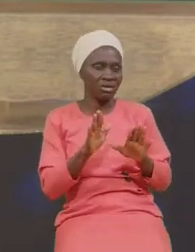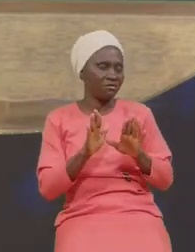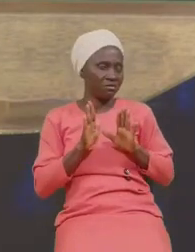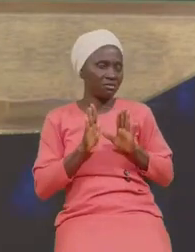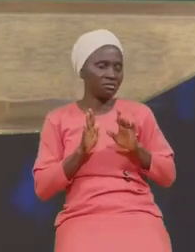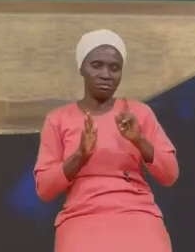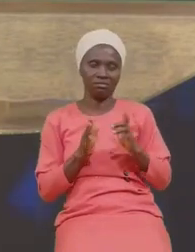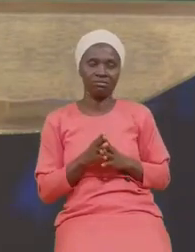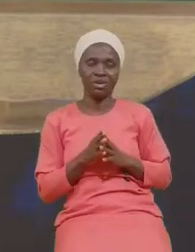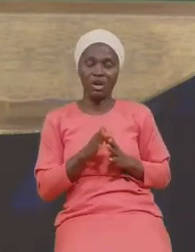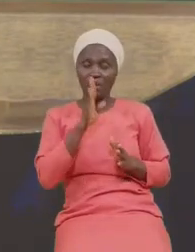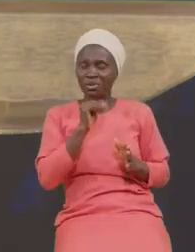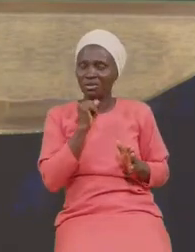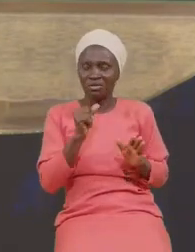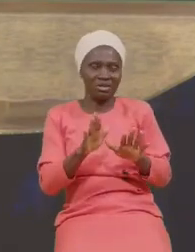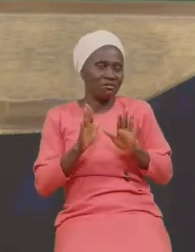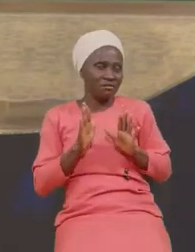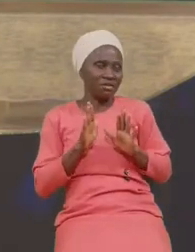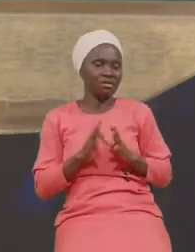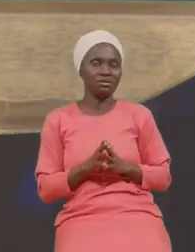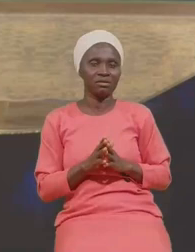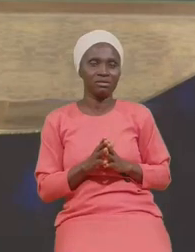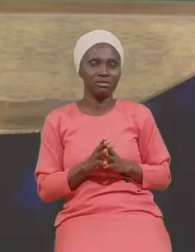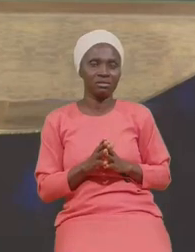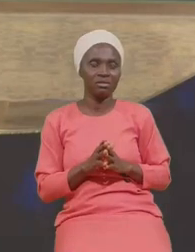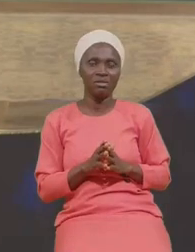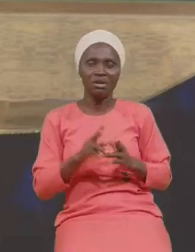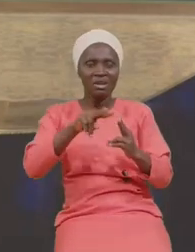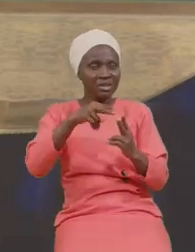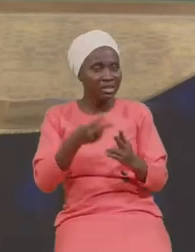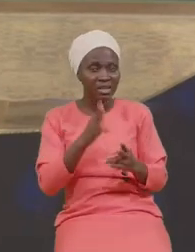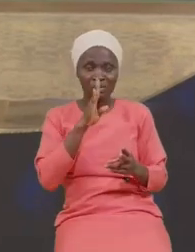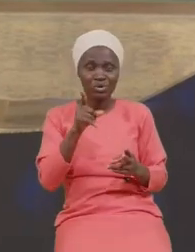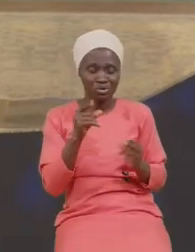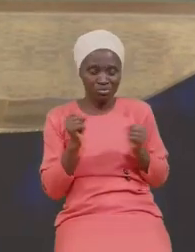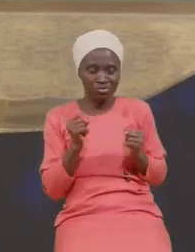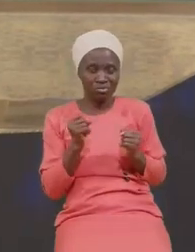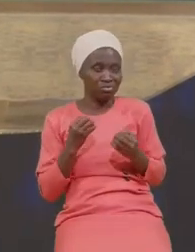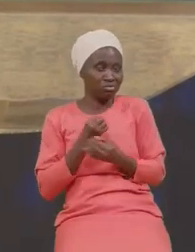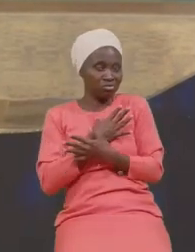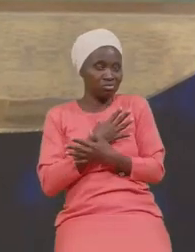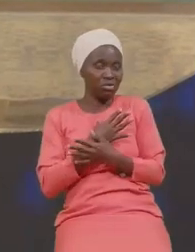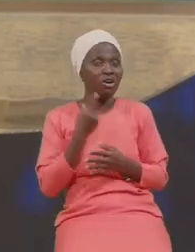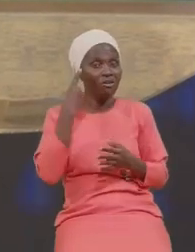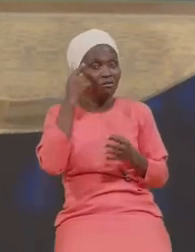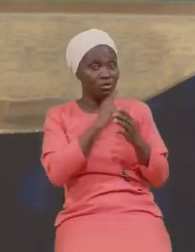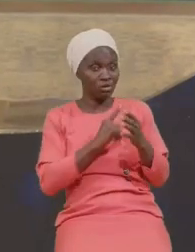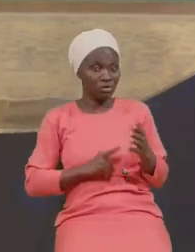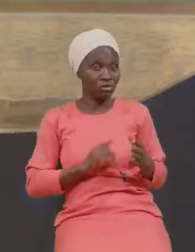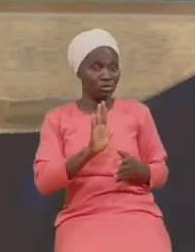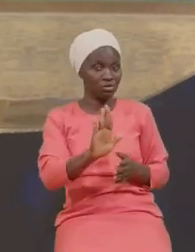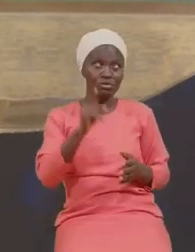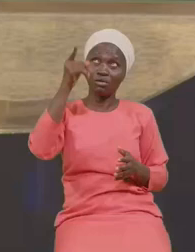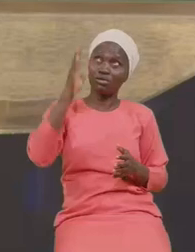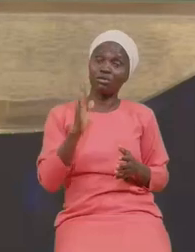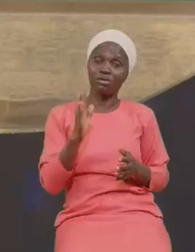ne devrait point et ne t'éprouvante point quand l'Éternel ton Dieu